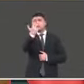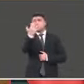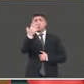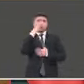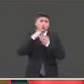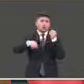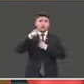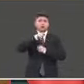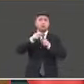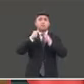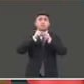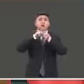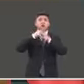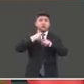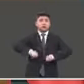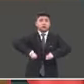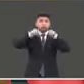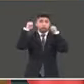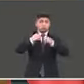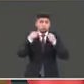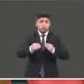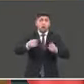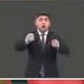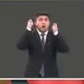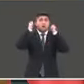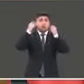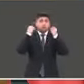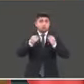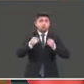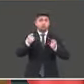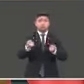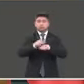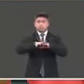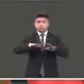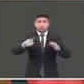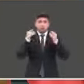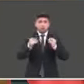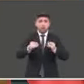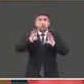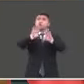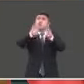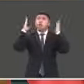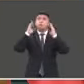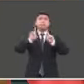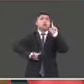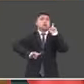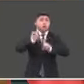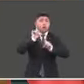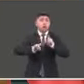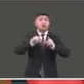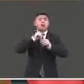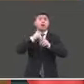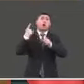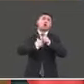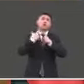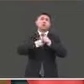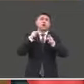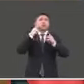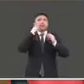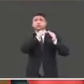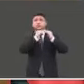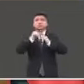kişilik bazalı banyolu çalışma masalı dolaplı internetli Otel